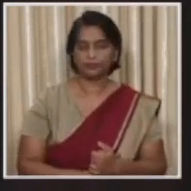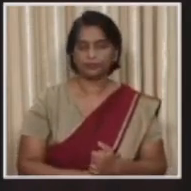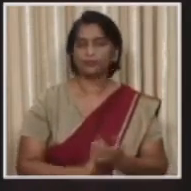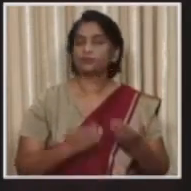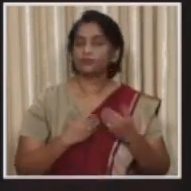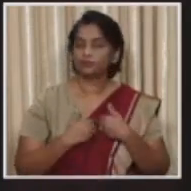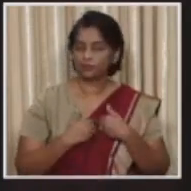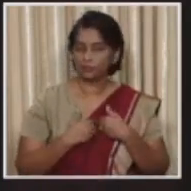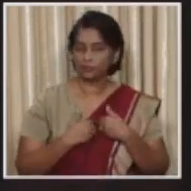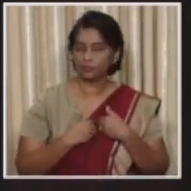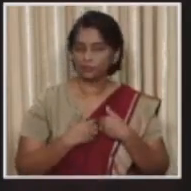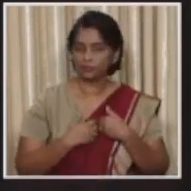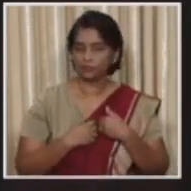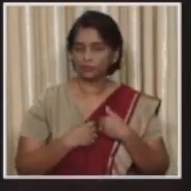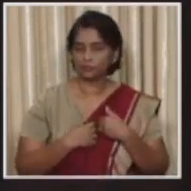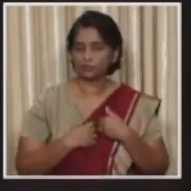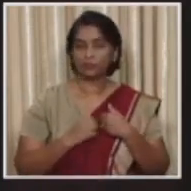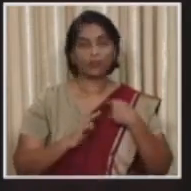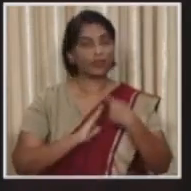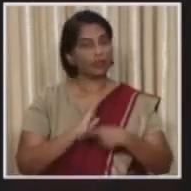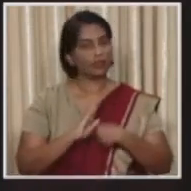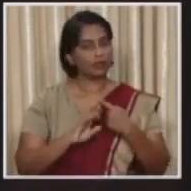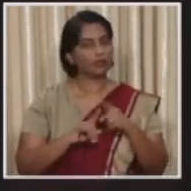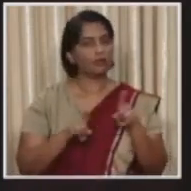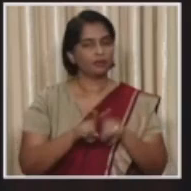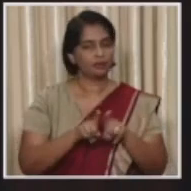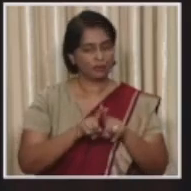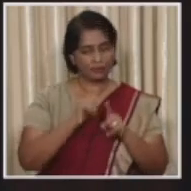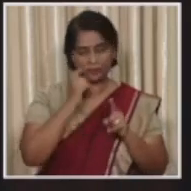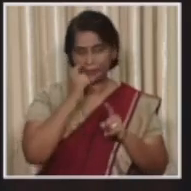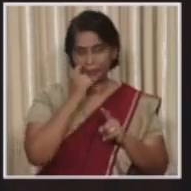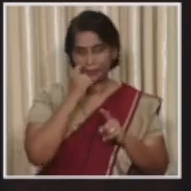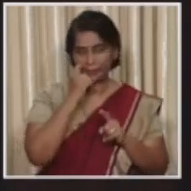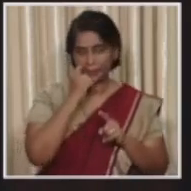අපි රටක් විදිහට